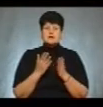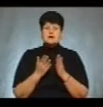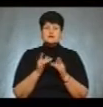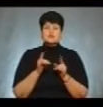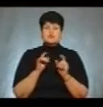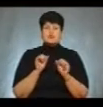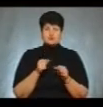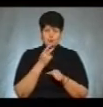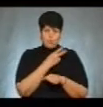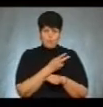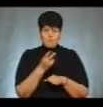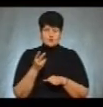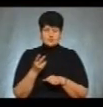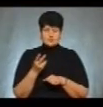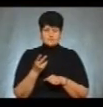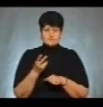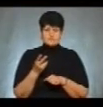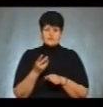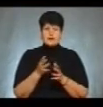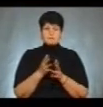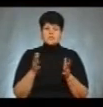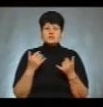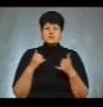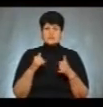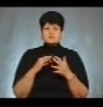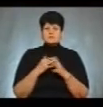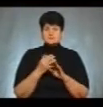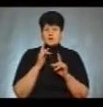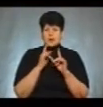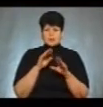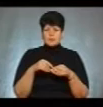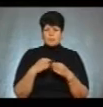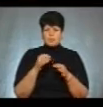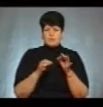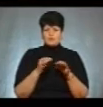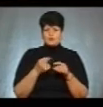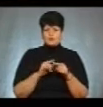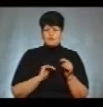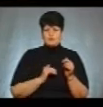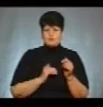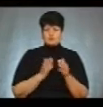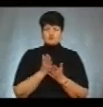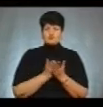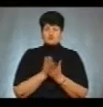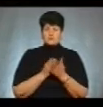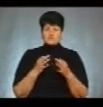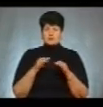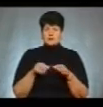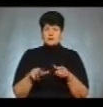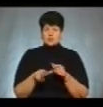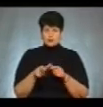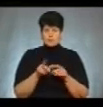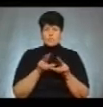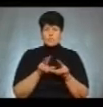можемо побачити, і найбільше дивно, що селищна рада не подає в суд на цю фірму. Служба автомобільних доріг пообіцяла